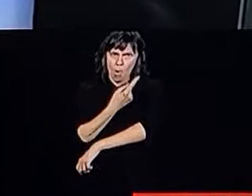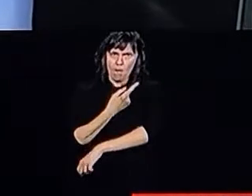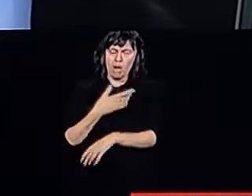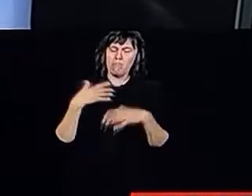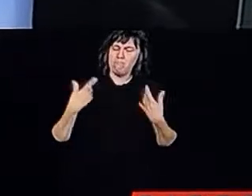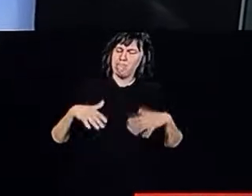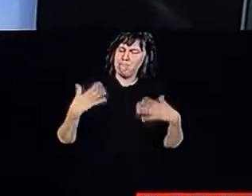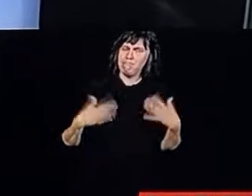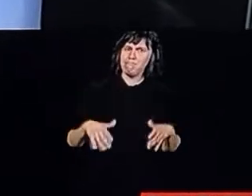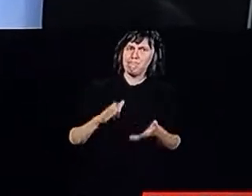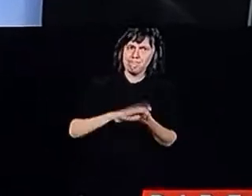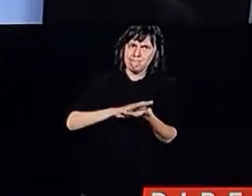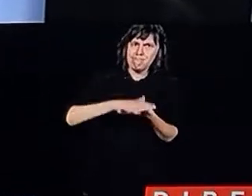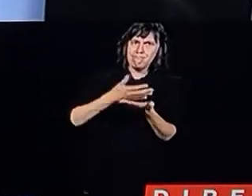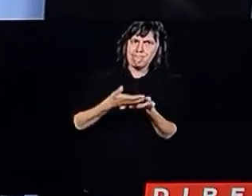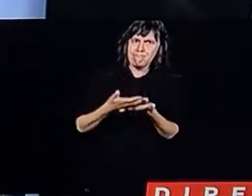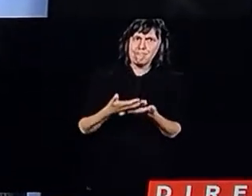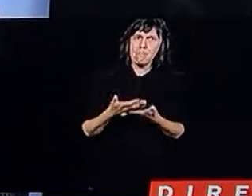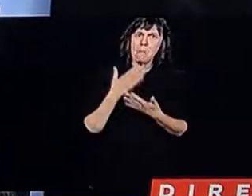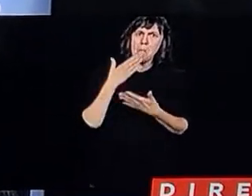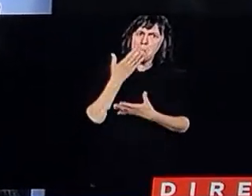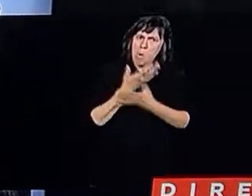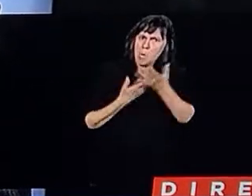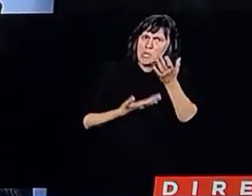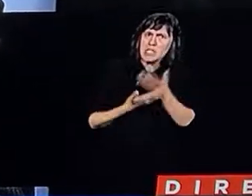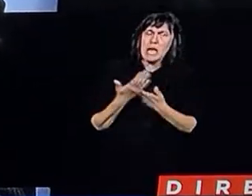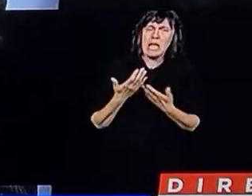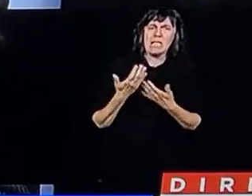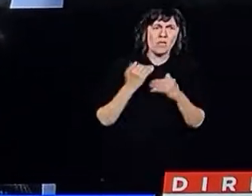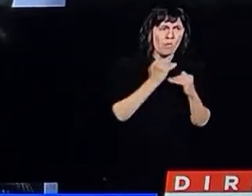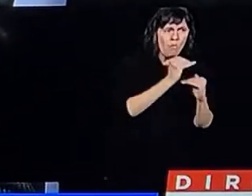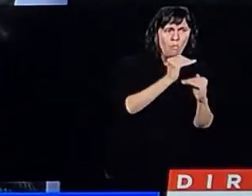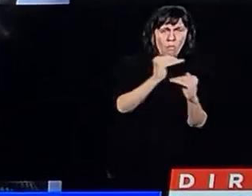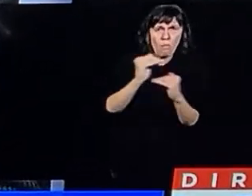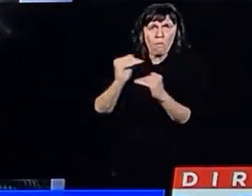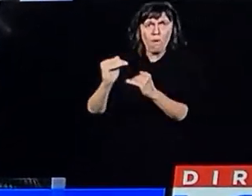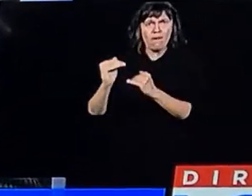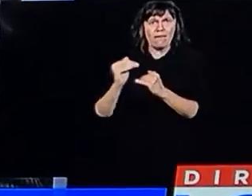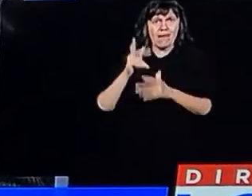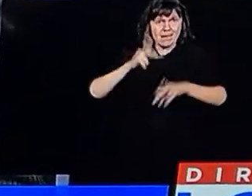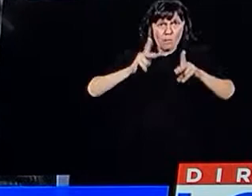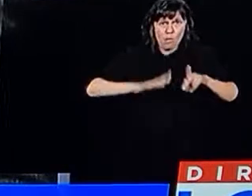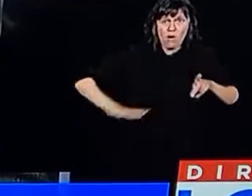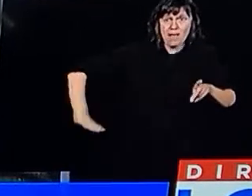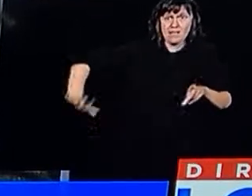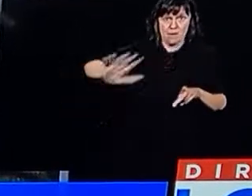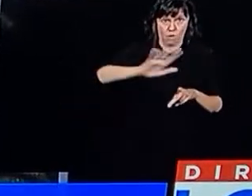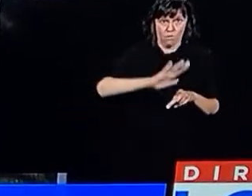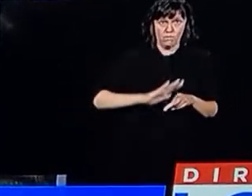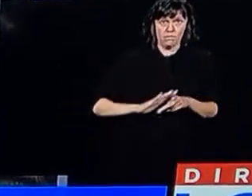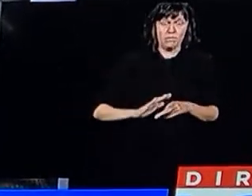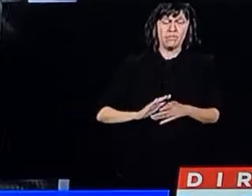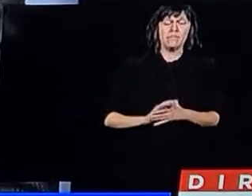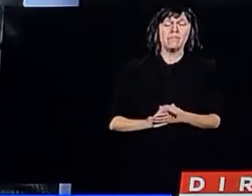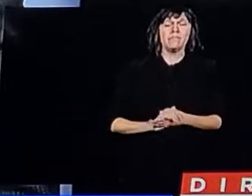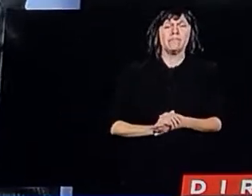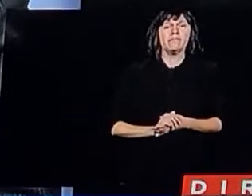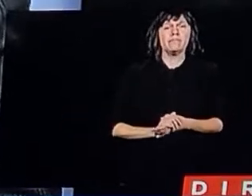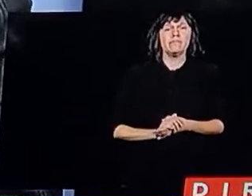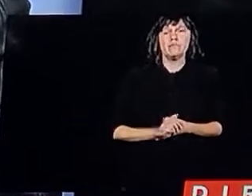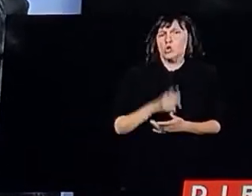protège en grande partie ces 85% de la population. Évidemment, on souhaite que